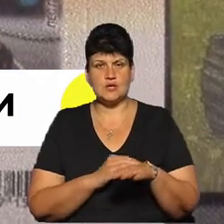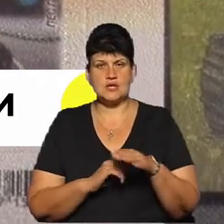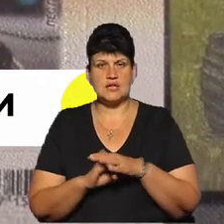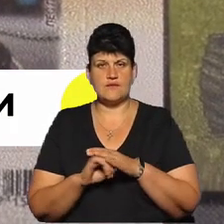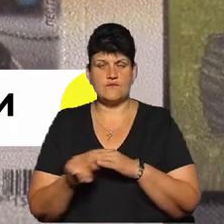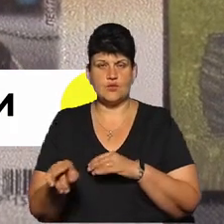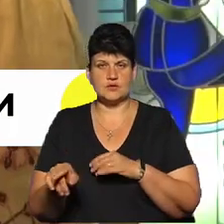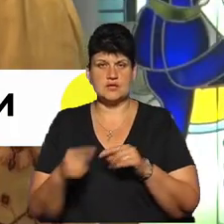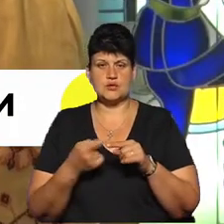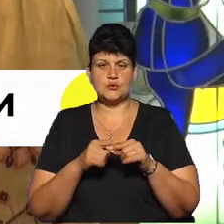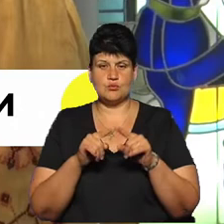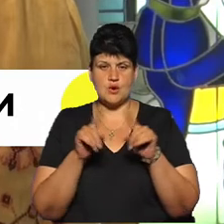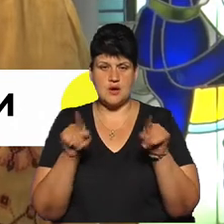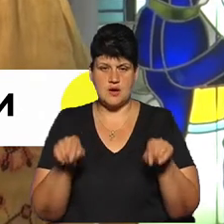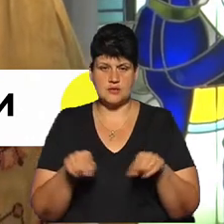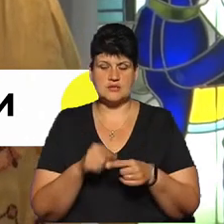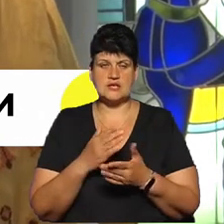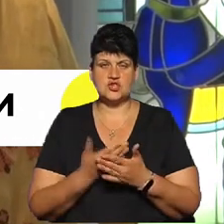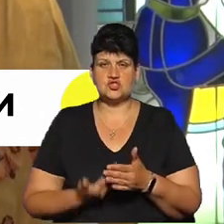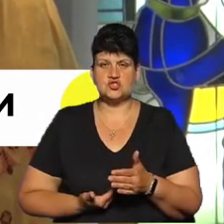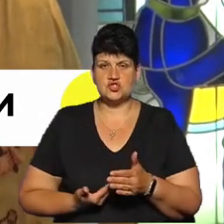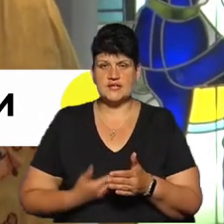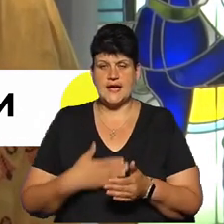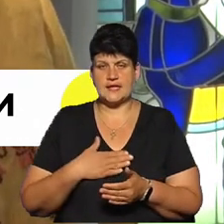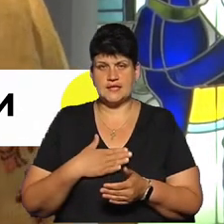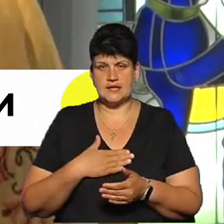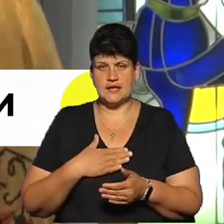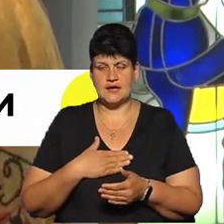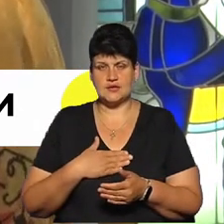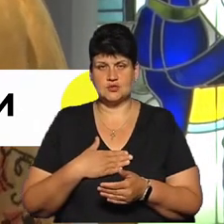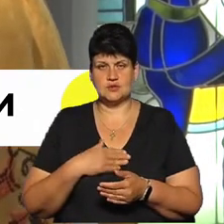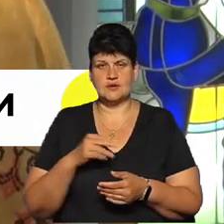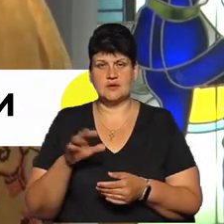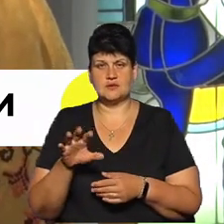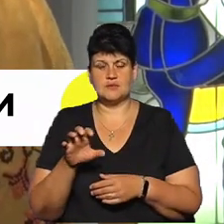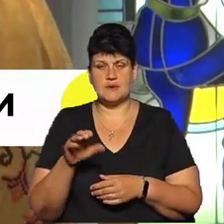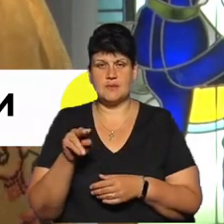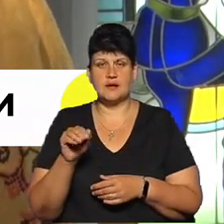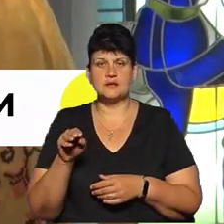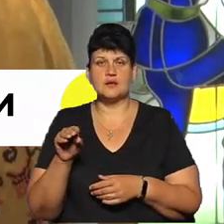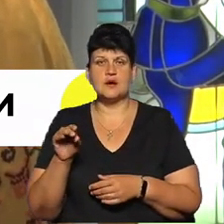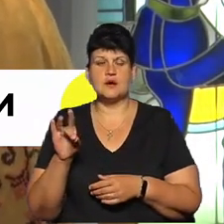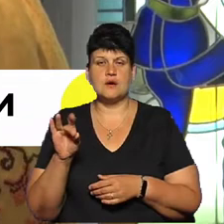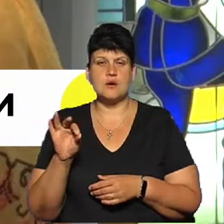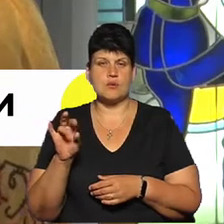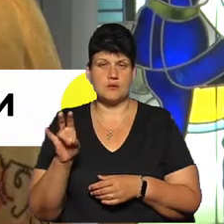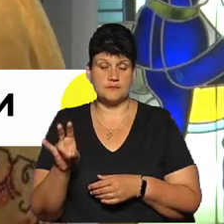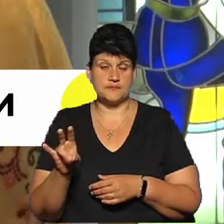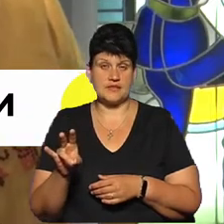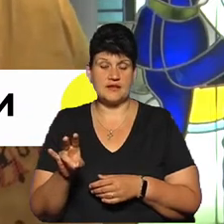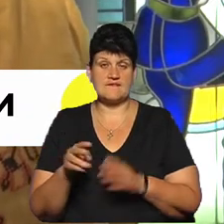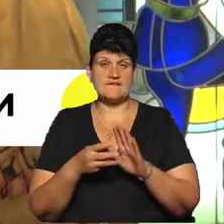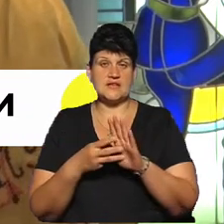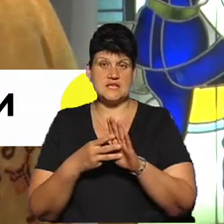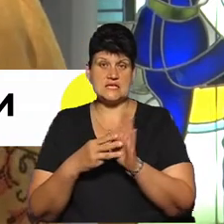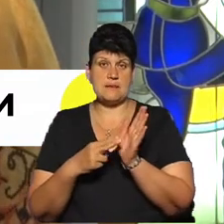аркуші зображено життя нашого легендарного пса-патрона. 8 марок з різними,